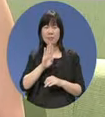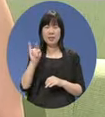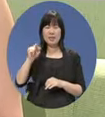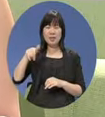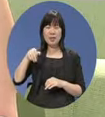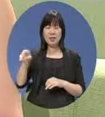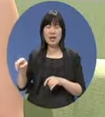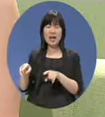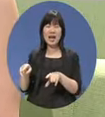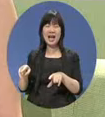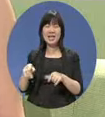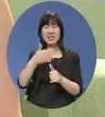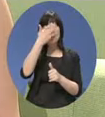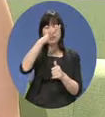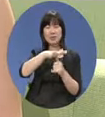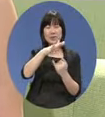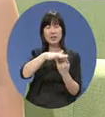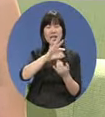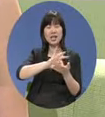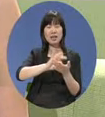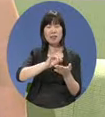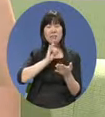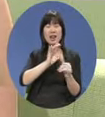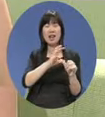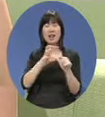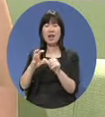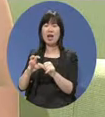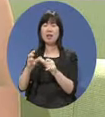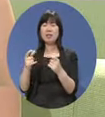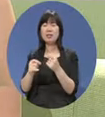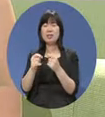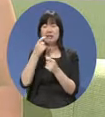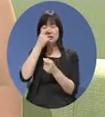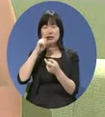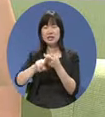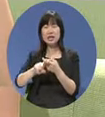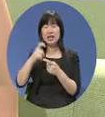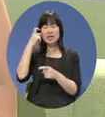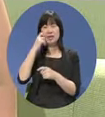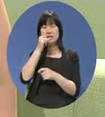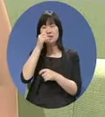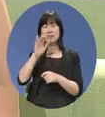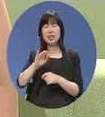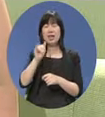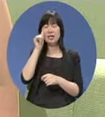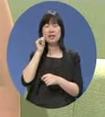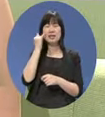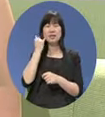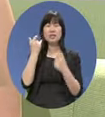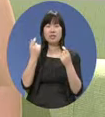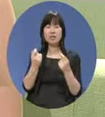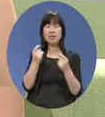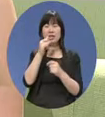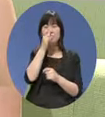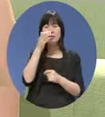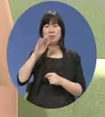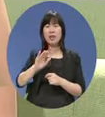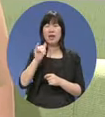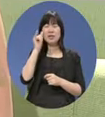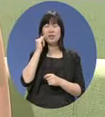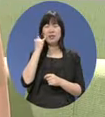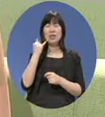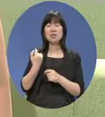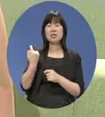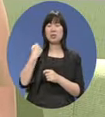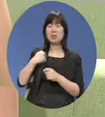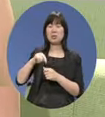야, 뭐 애들 쓰는 말 막 치면서 그러면 되게 친해 보인다라고 느끼는데 사춘기 애들 특히 많이 그렇게 하는데 사춘기 애들 뒤에 가서